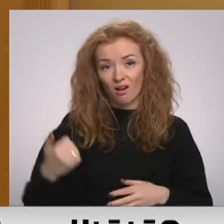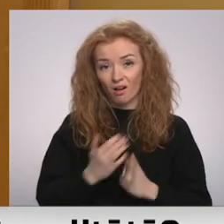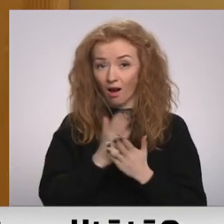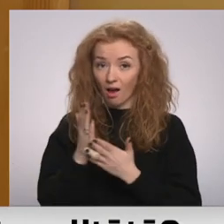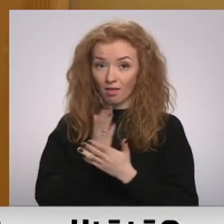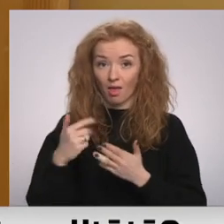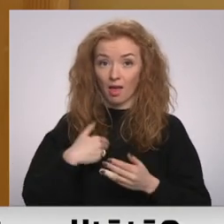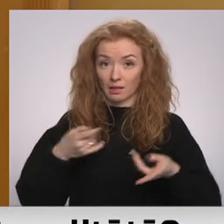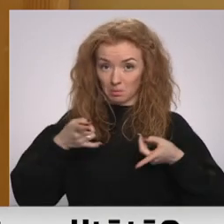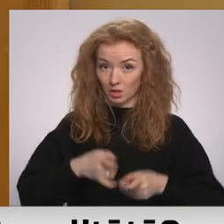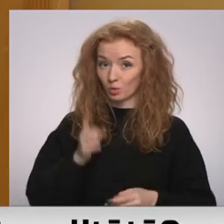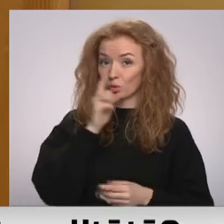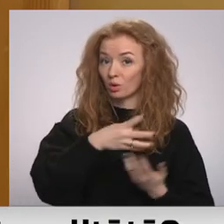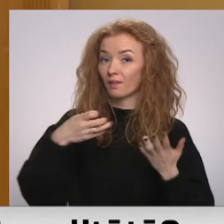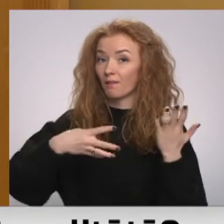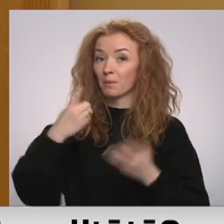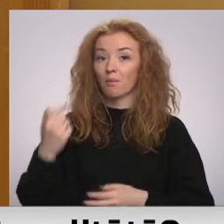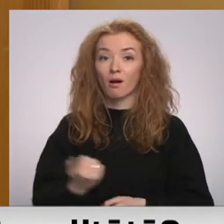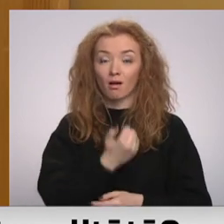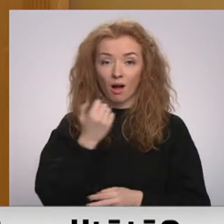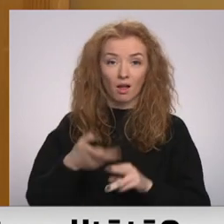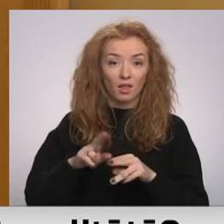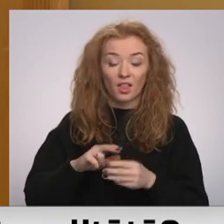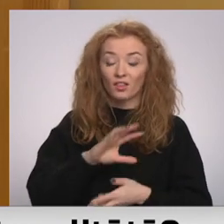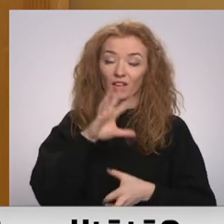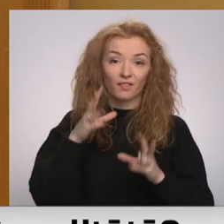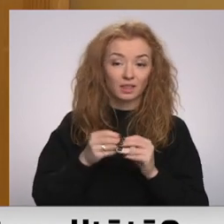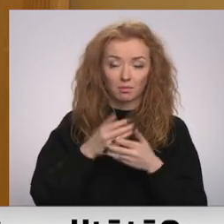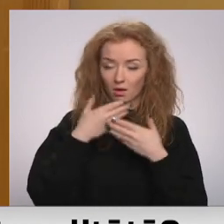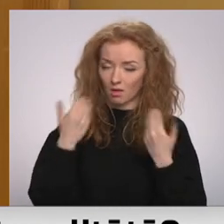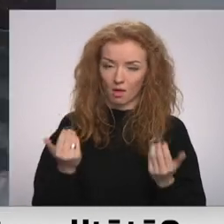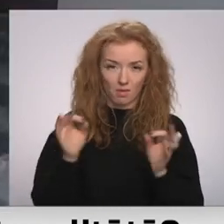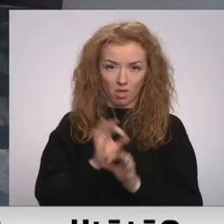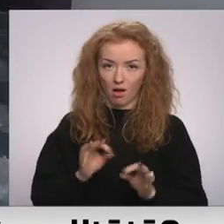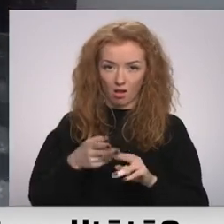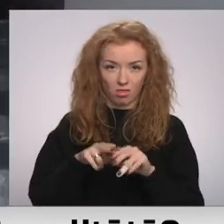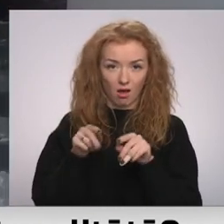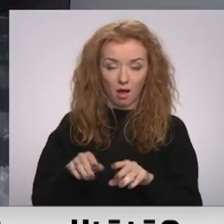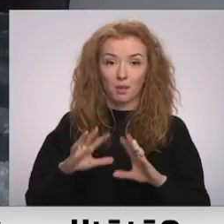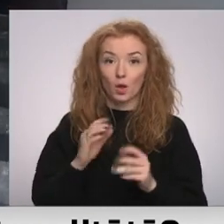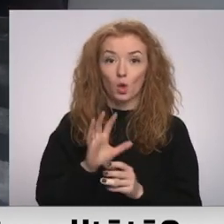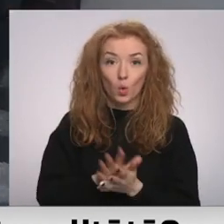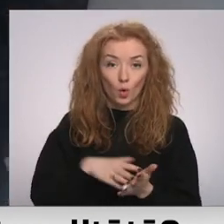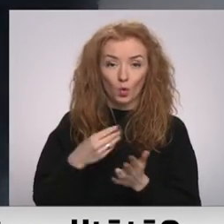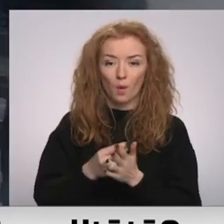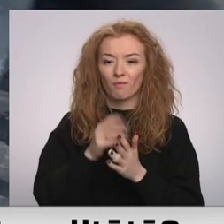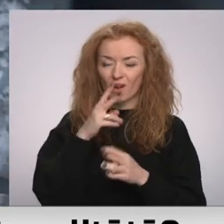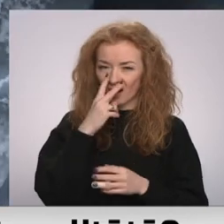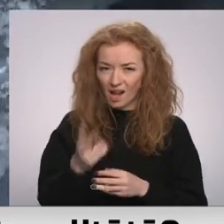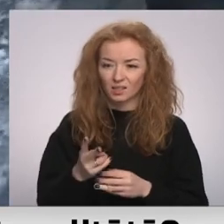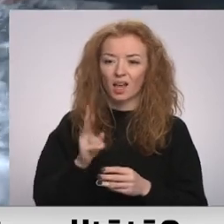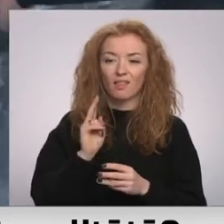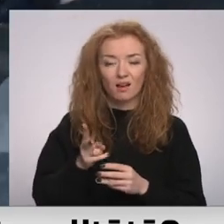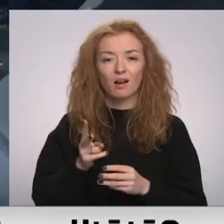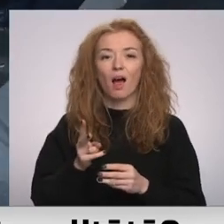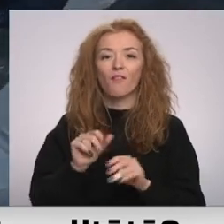piedzimu 91. Gadā, tad vispār nebija nekas tāds. Tomēr joprojām novērojams, ka